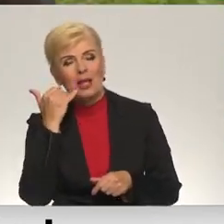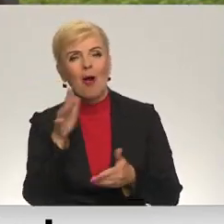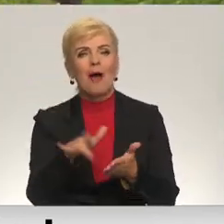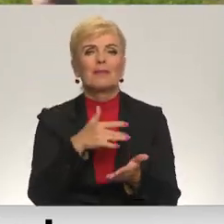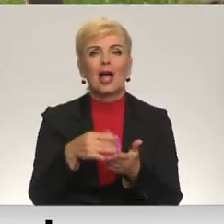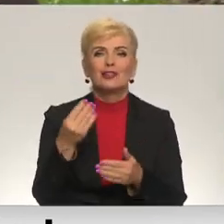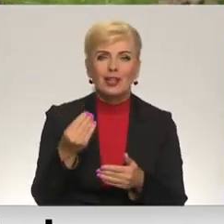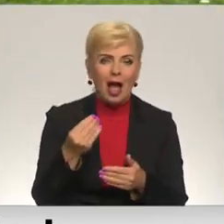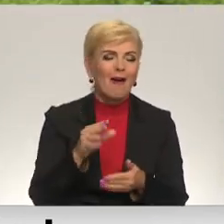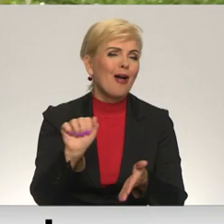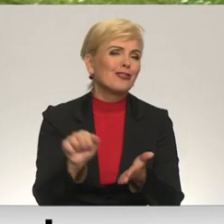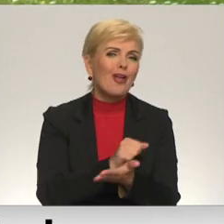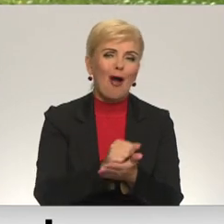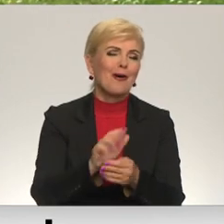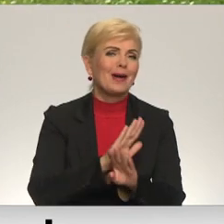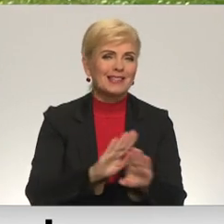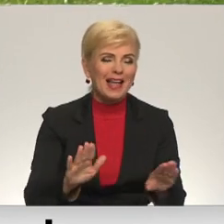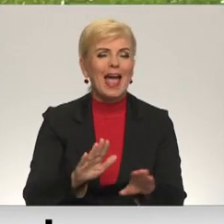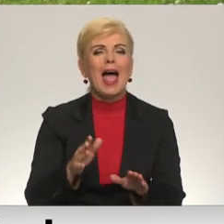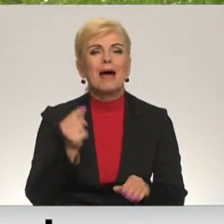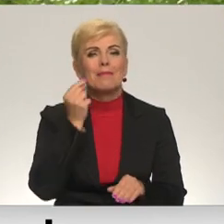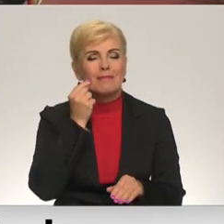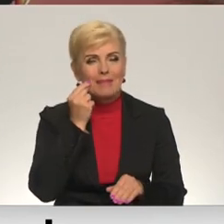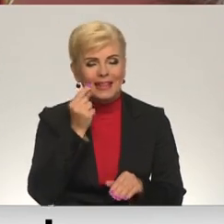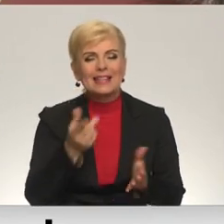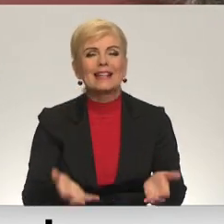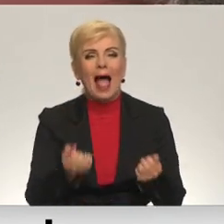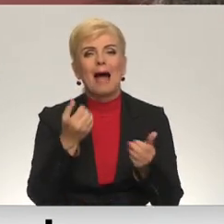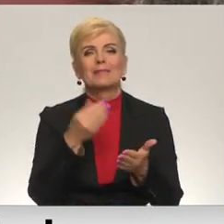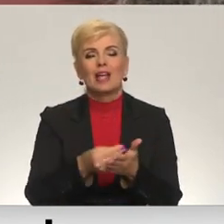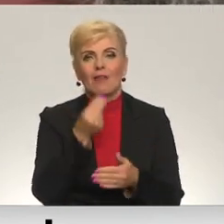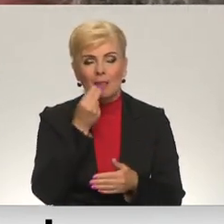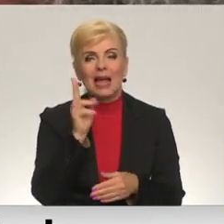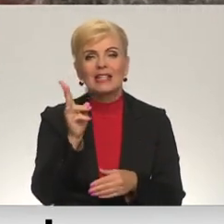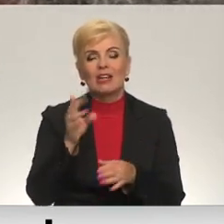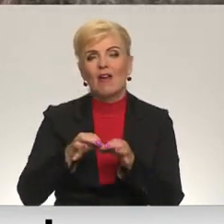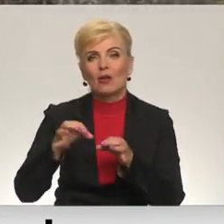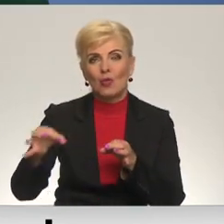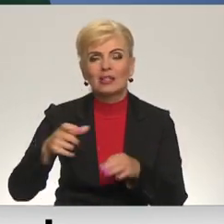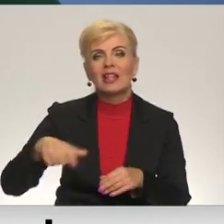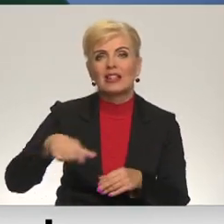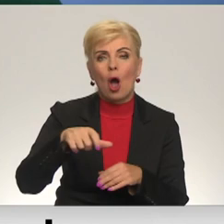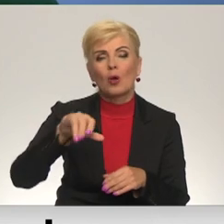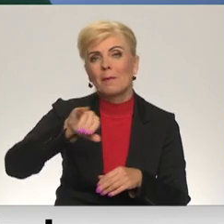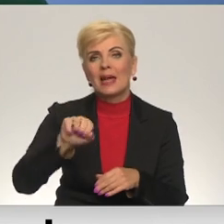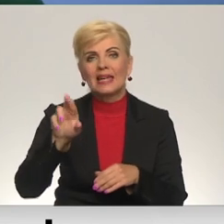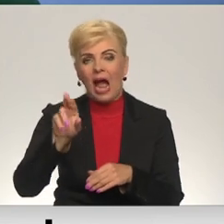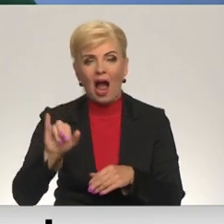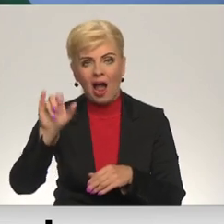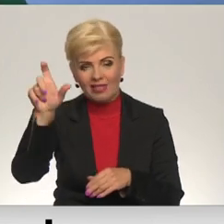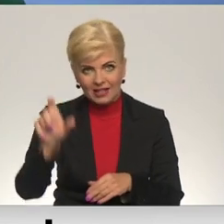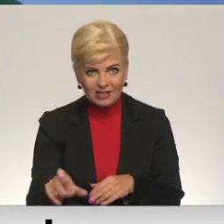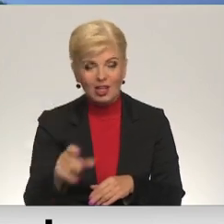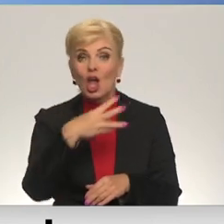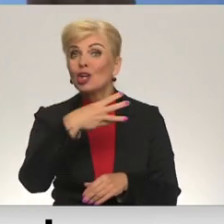pat dokumentus nē, bet viņas glābi savu barību. Ķekavas novadā Daugmales bišu Jānim, kā cilvēki viņu dēvē, ir